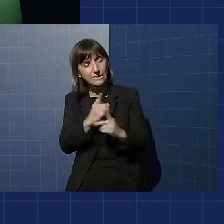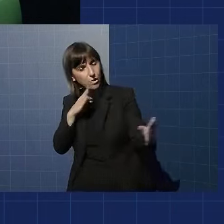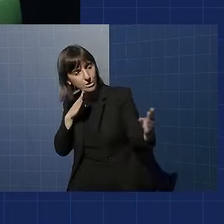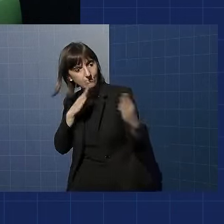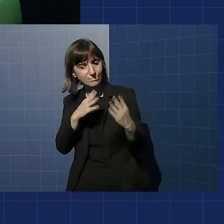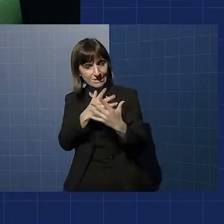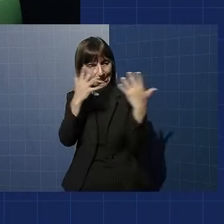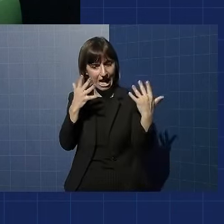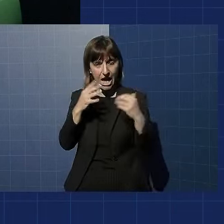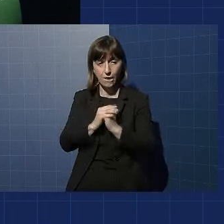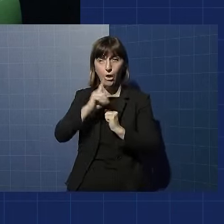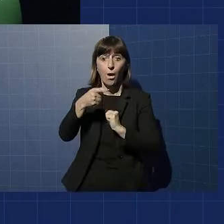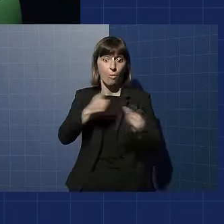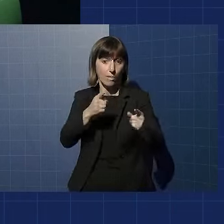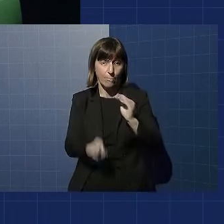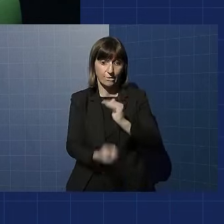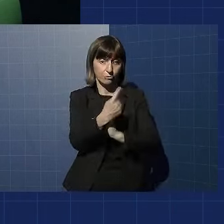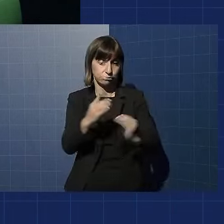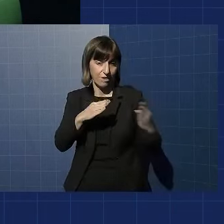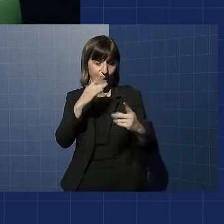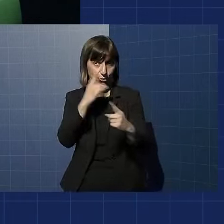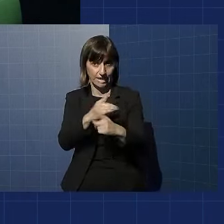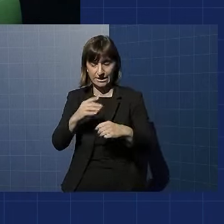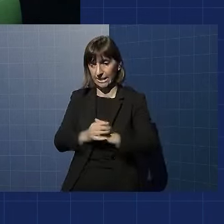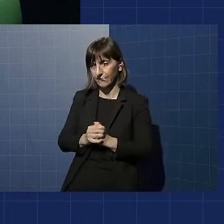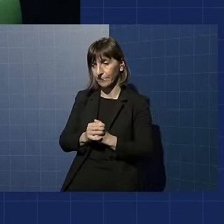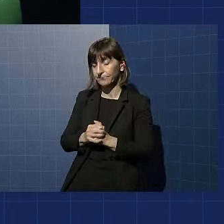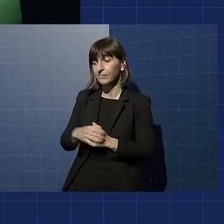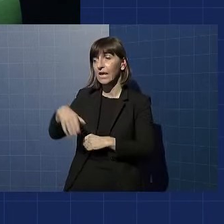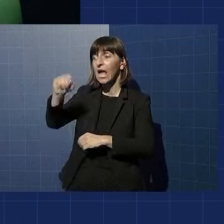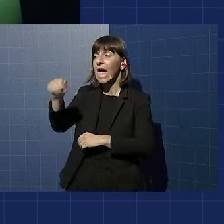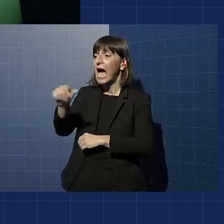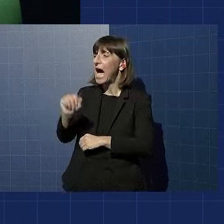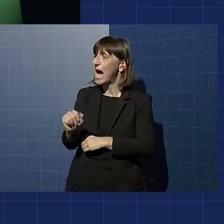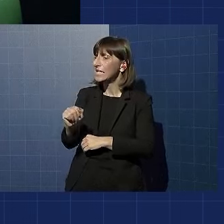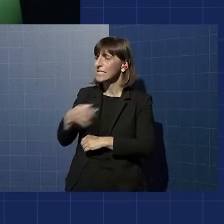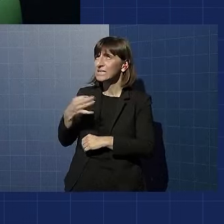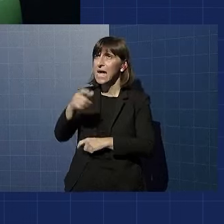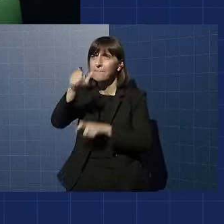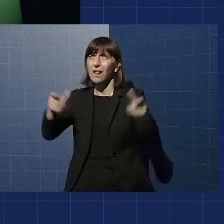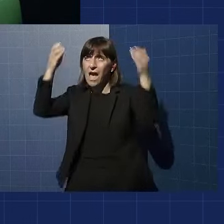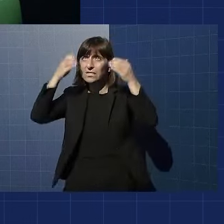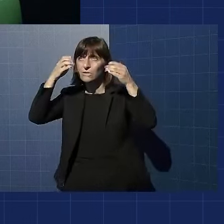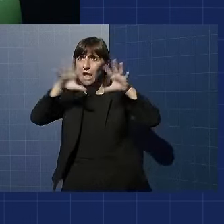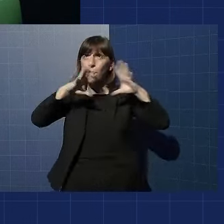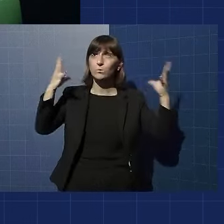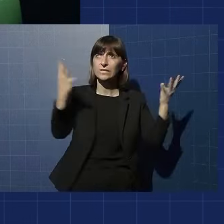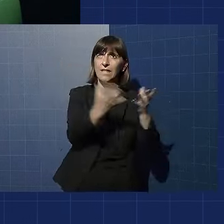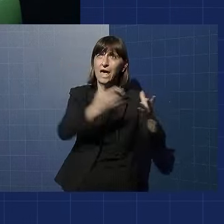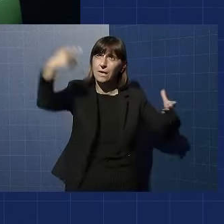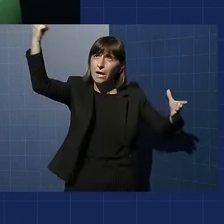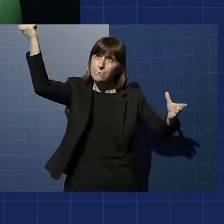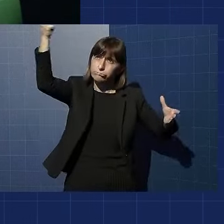NASA fa un assessment degli astronauti ogni volta che tornano su Terra. Ci sono dei file ben precisi in cui